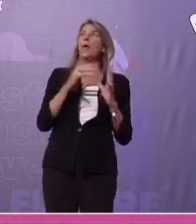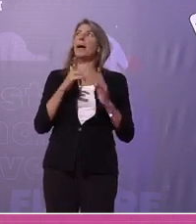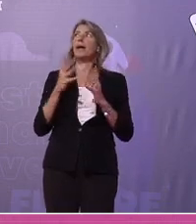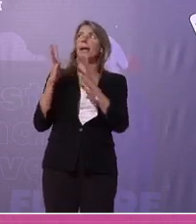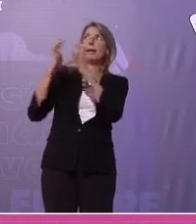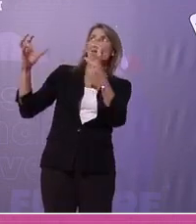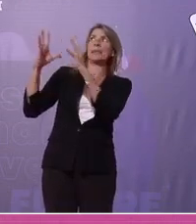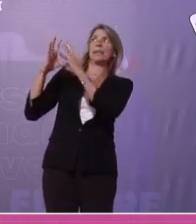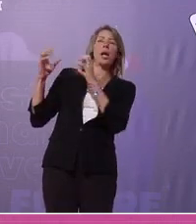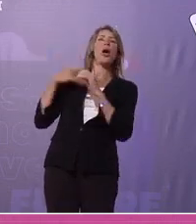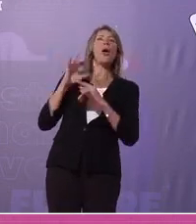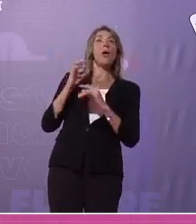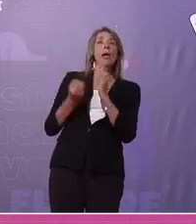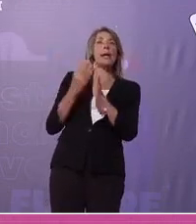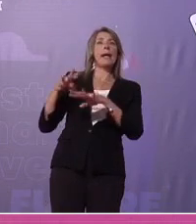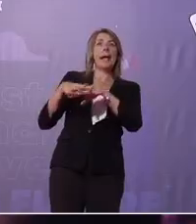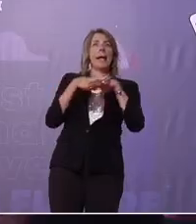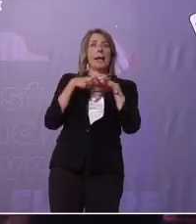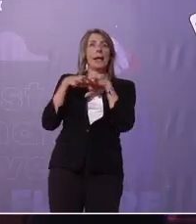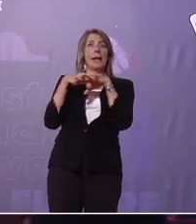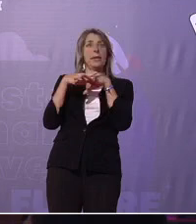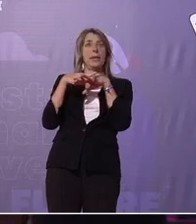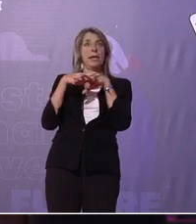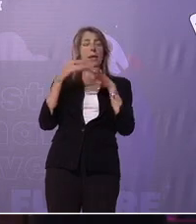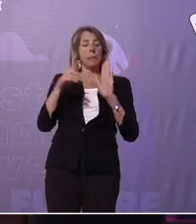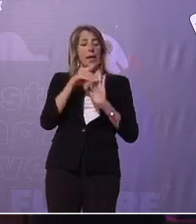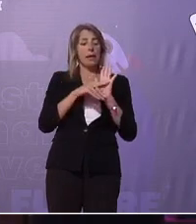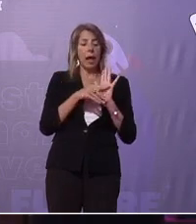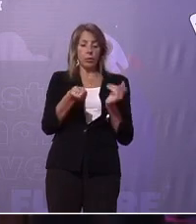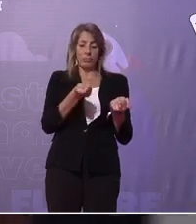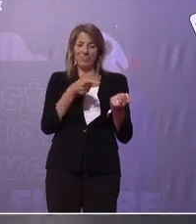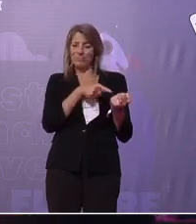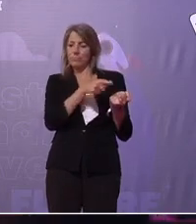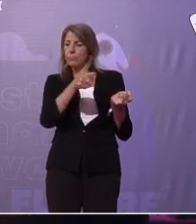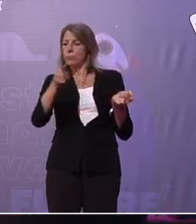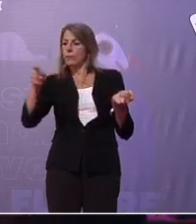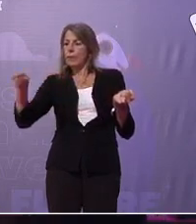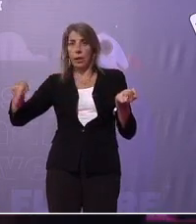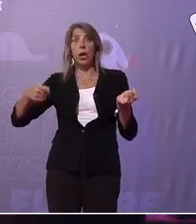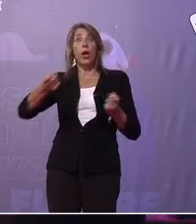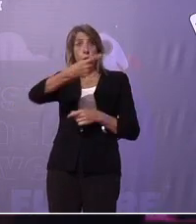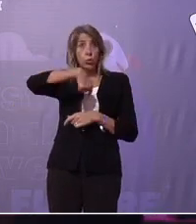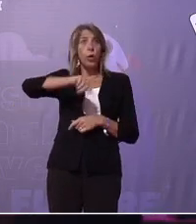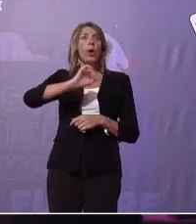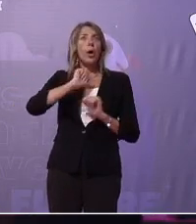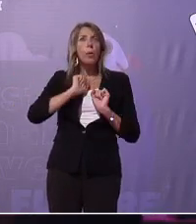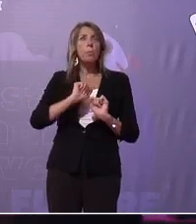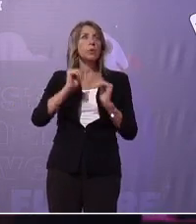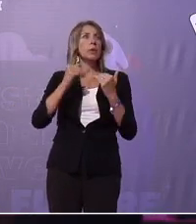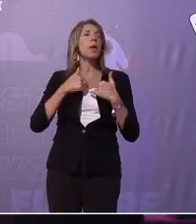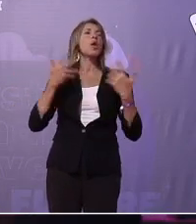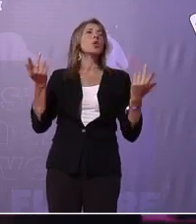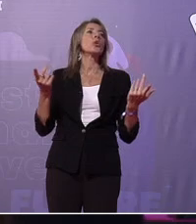creare reti che sono i nostri distretti e attraverso la gestione del dato e attraverso il fatto che tutti noi si possa prendere atto che non è un